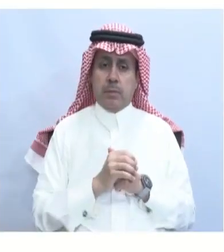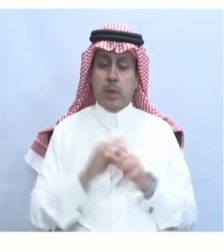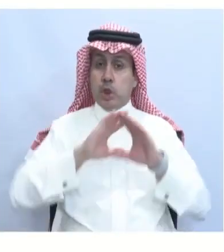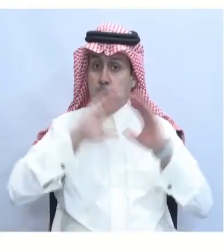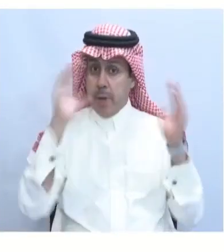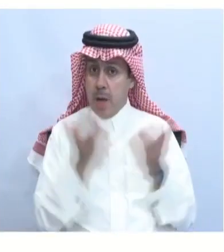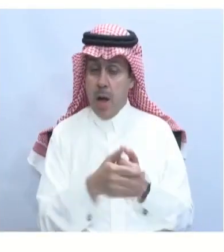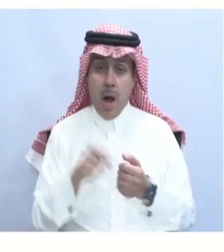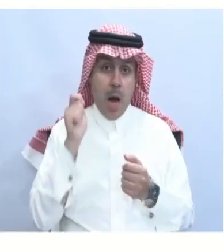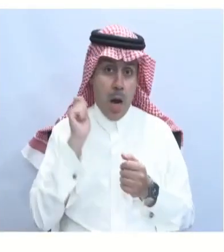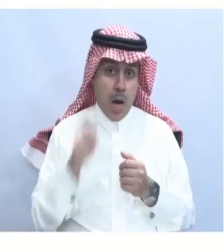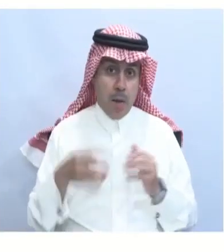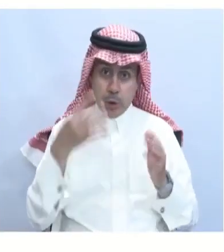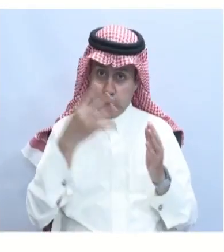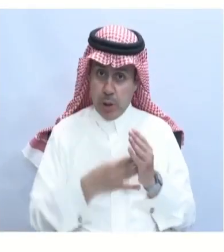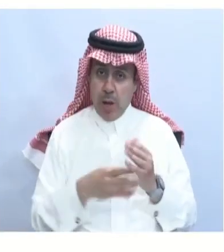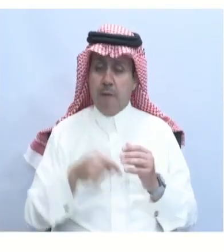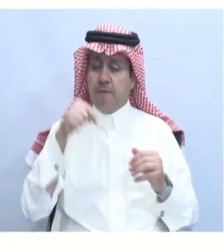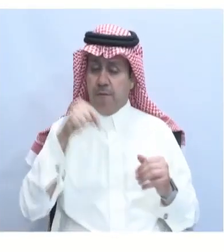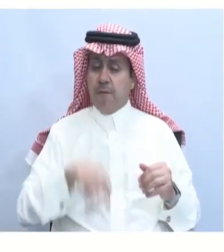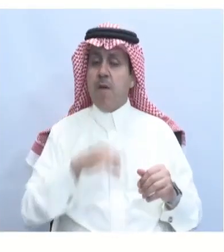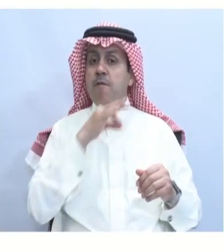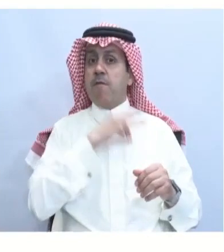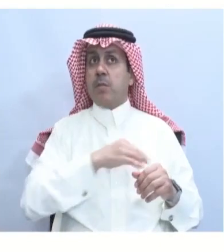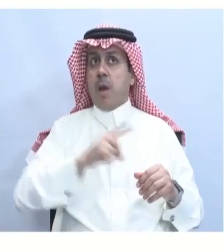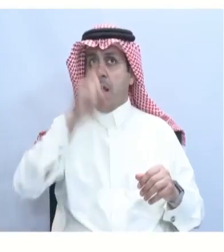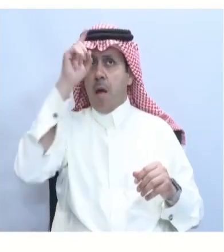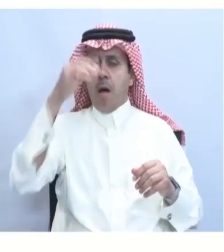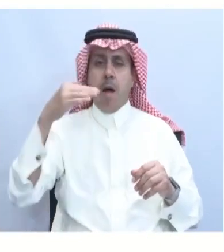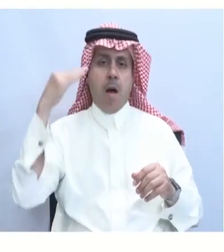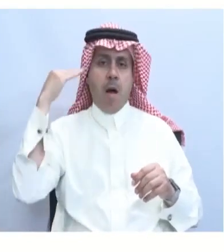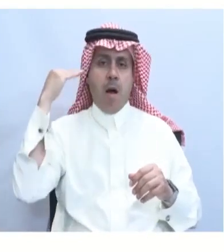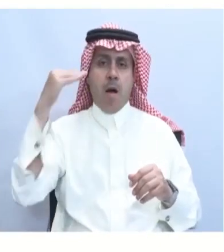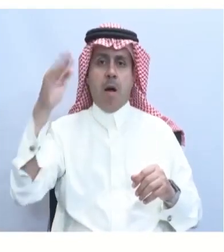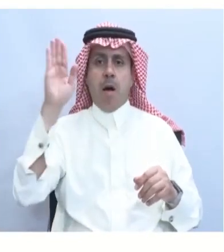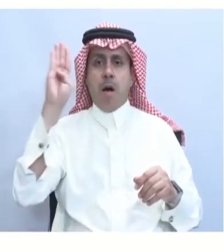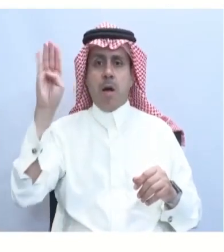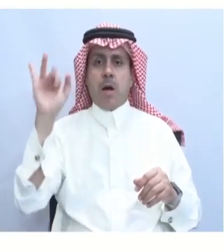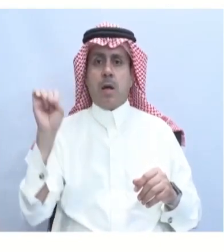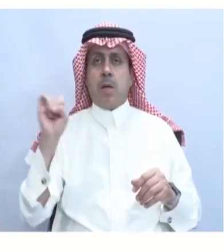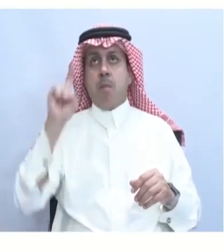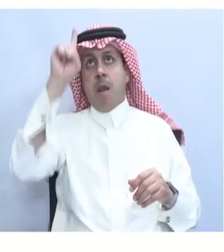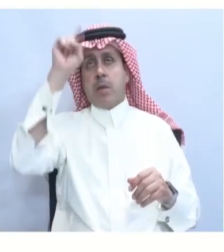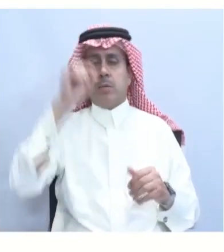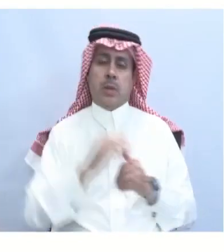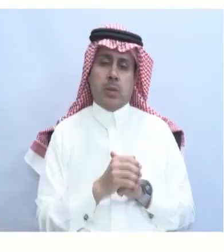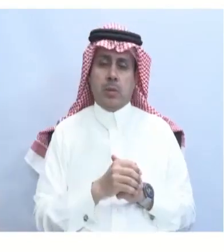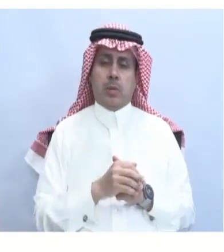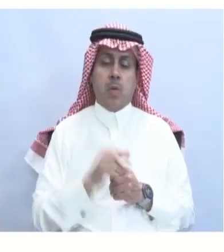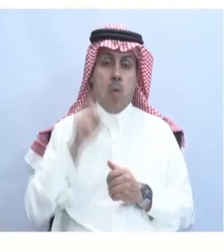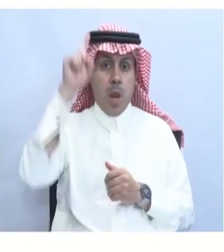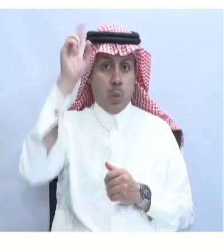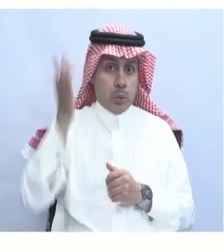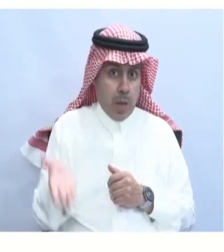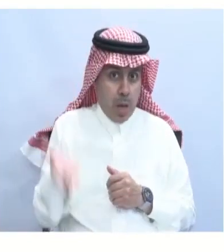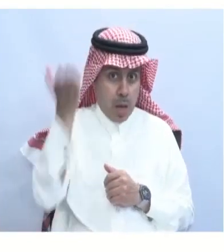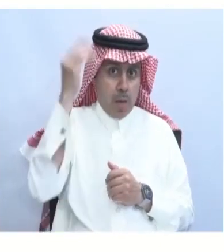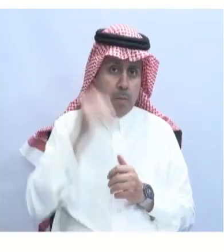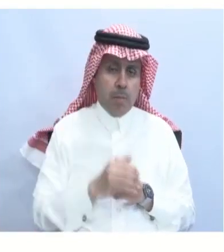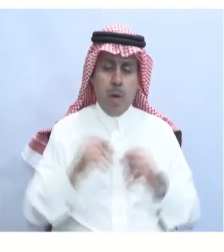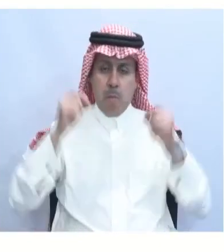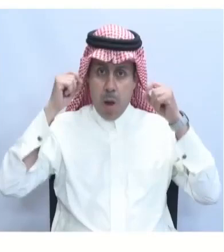الشريعه ايها الطلاب والطالبات هي من عند الحكيم الخبير سبحانه وتعالى وهو تعالى بحكمته